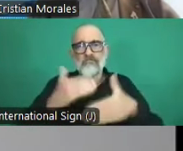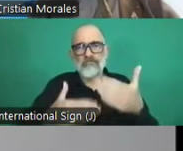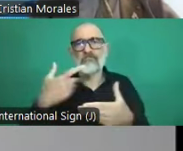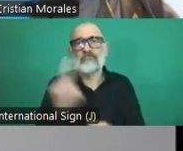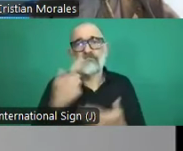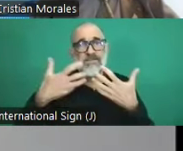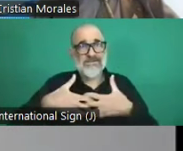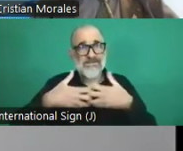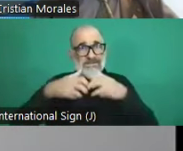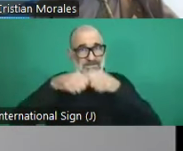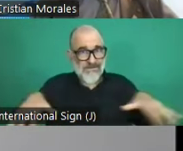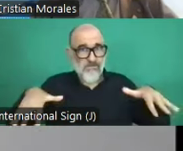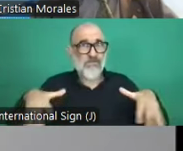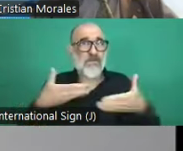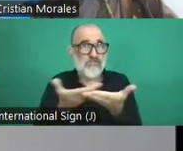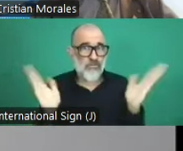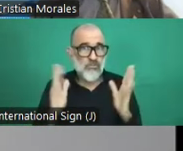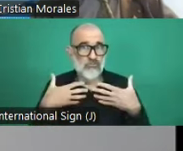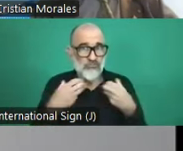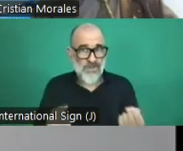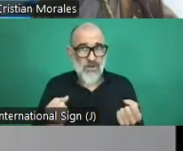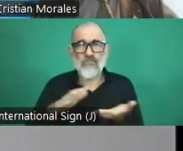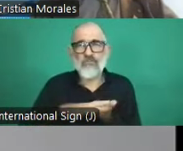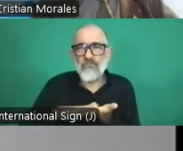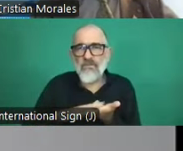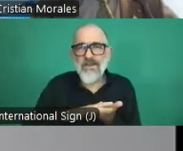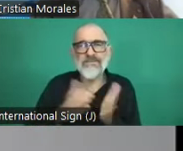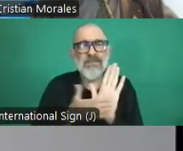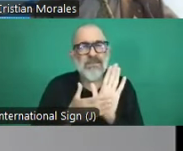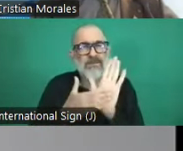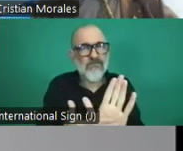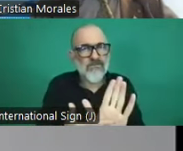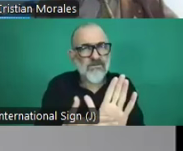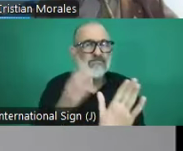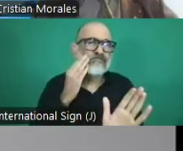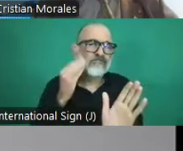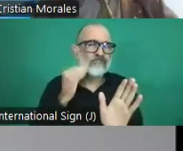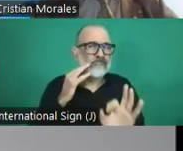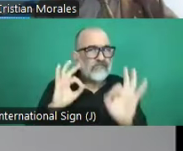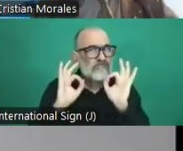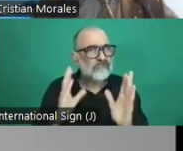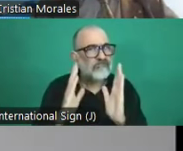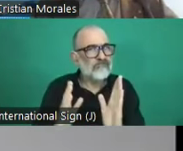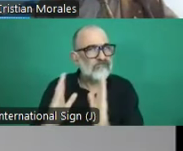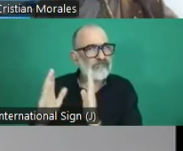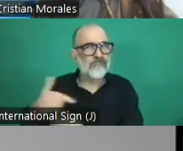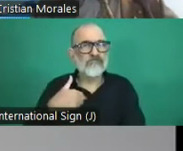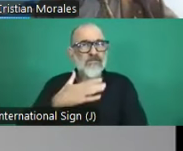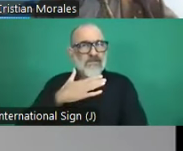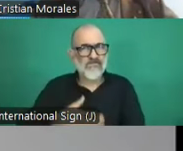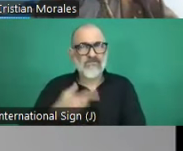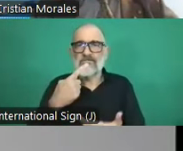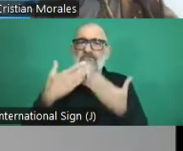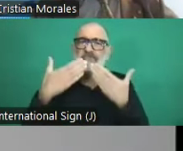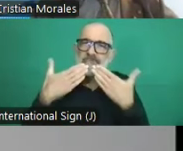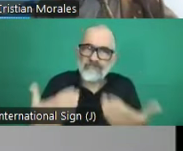systèmes publics concretas. de E santé sur agradecer la o base convite para participar des desse données painel probantes e cumprimentar pela publicação précises. Je desse vous